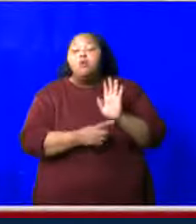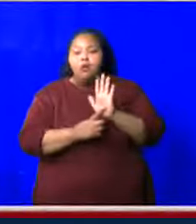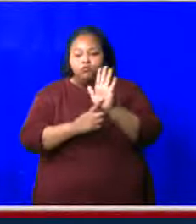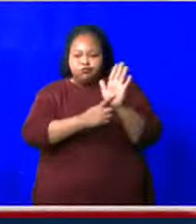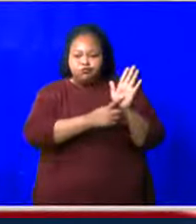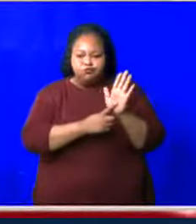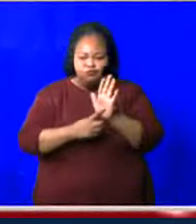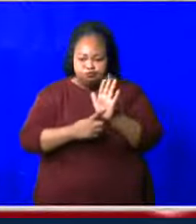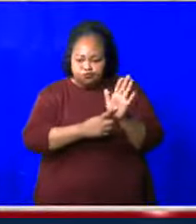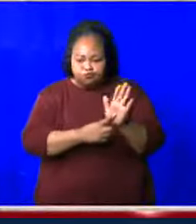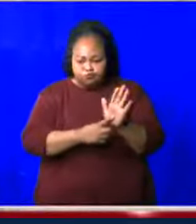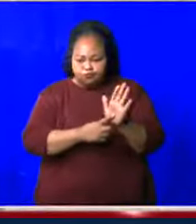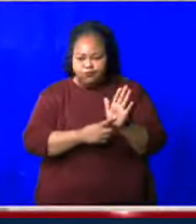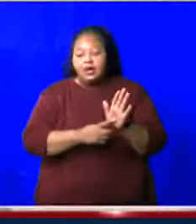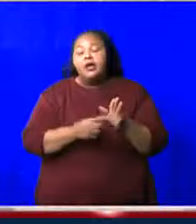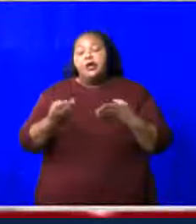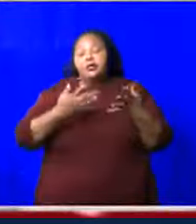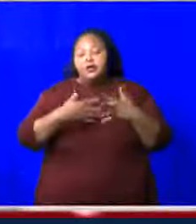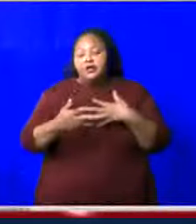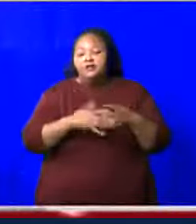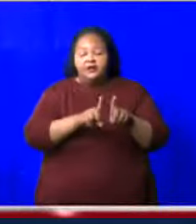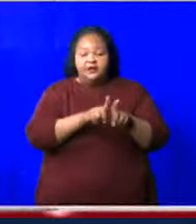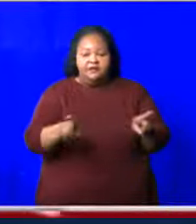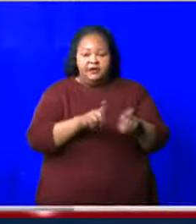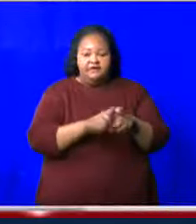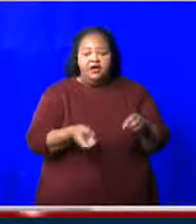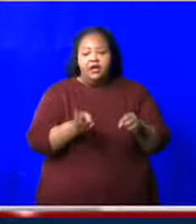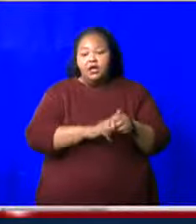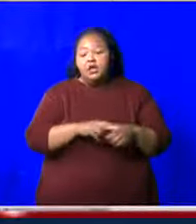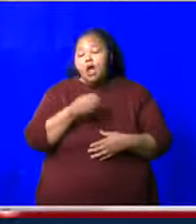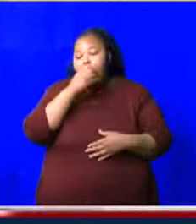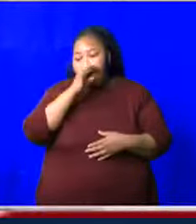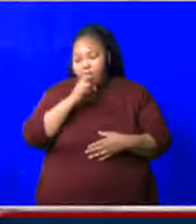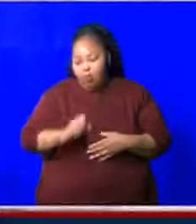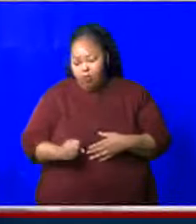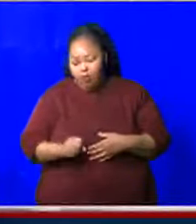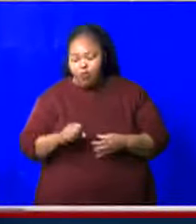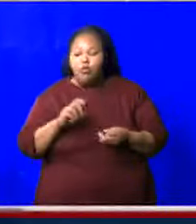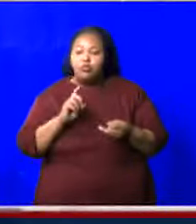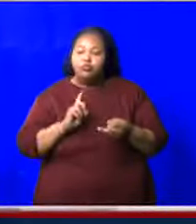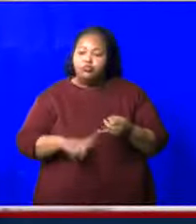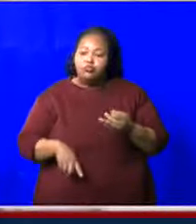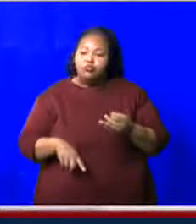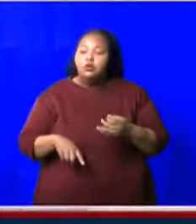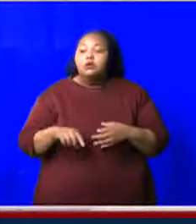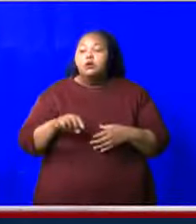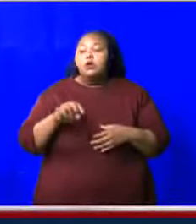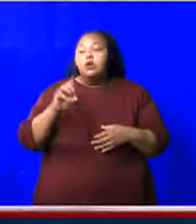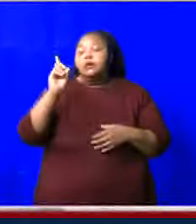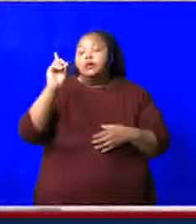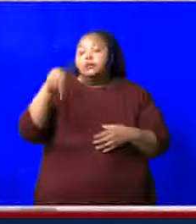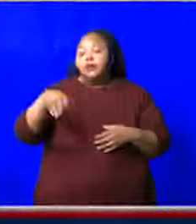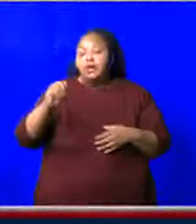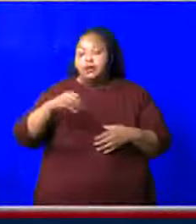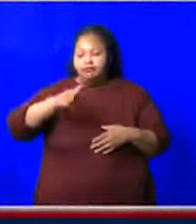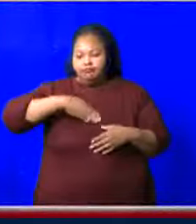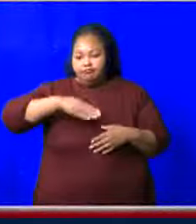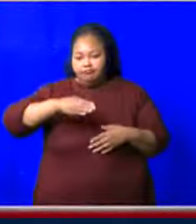yenkampani iInfracast kanti ke bebakhona nabo gogo balondolozi kanjalo ke nelisekela landvunankulu